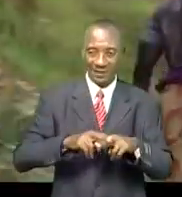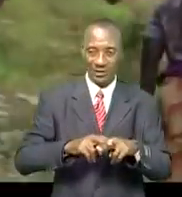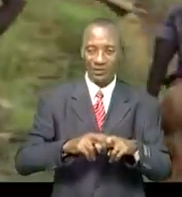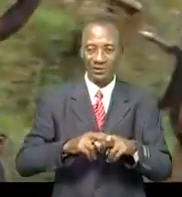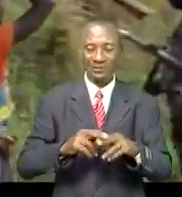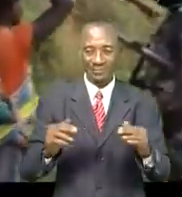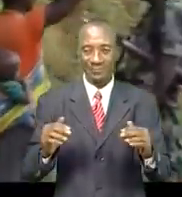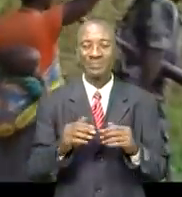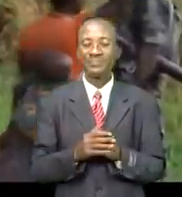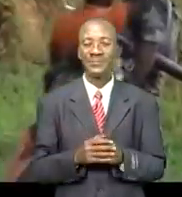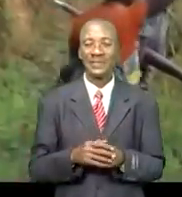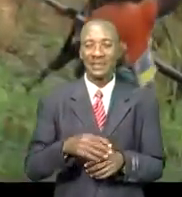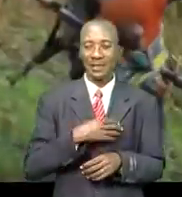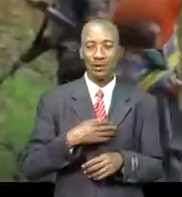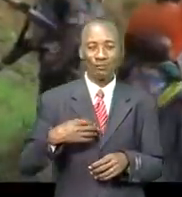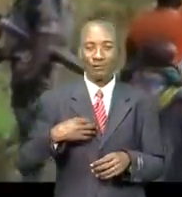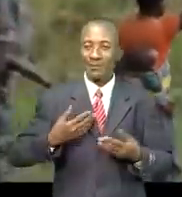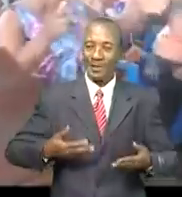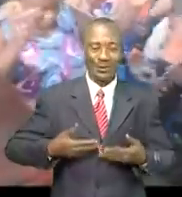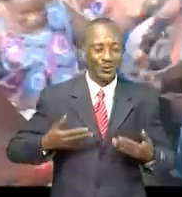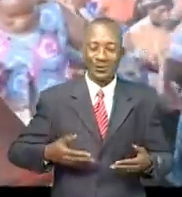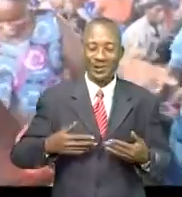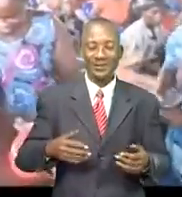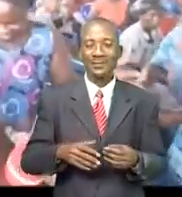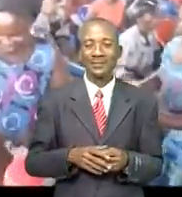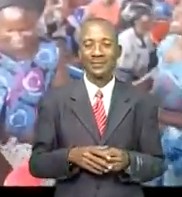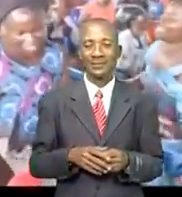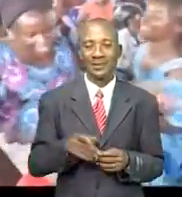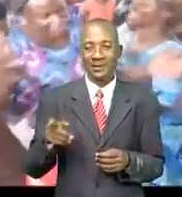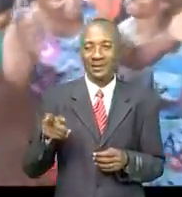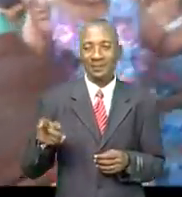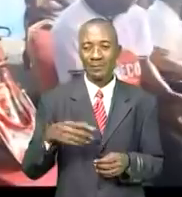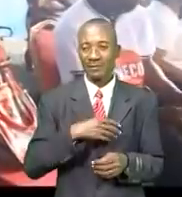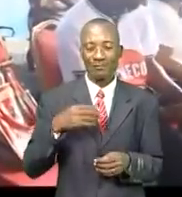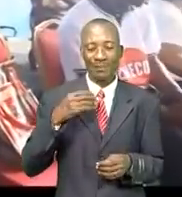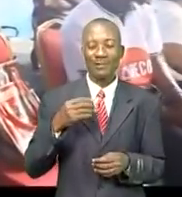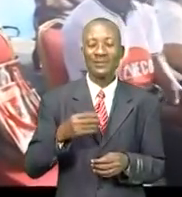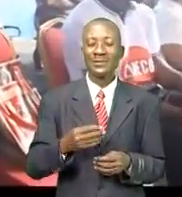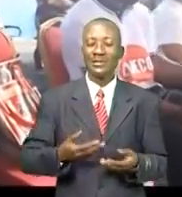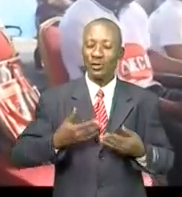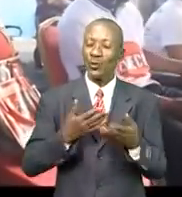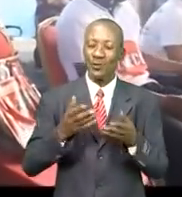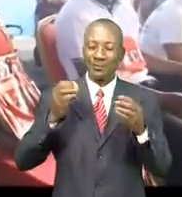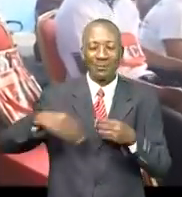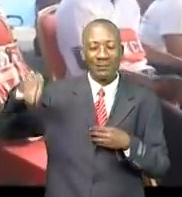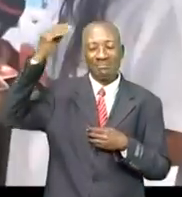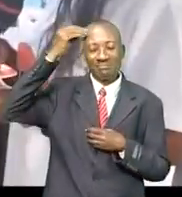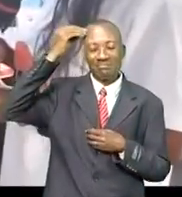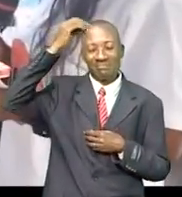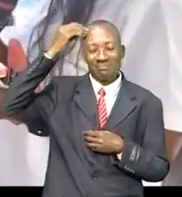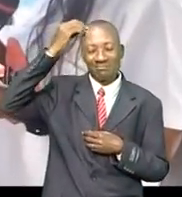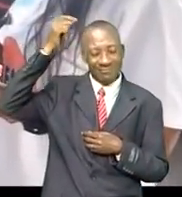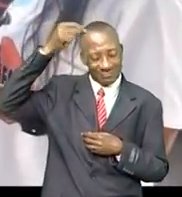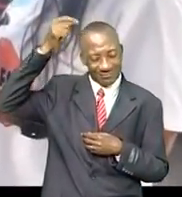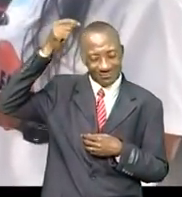Ces femmes en liesse, pour la plupart, portent encore des stigmates de ces conflits. Victimes des viols, un membre